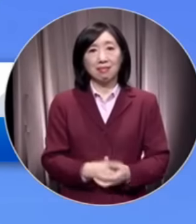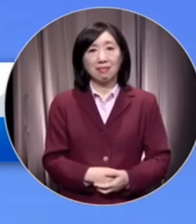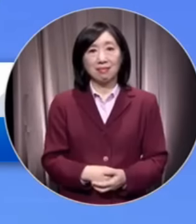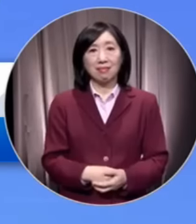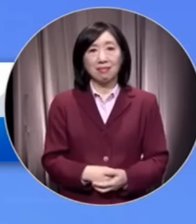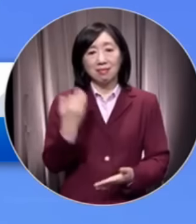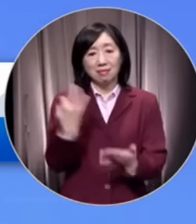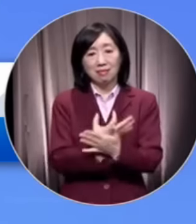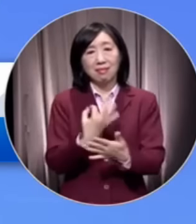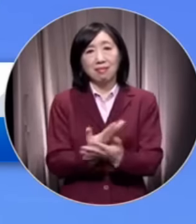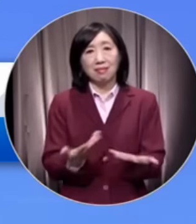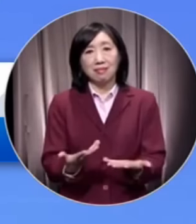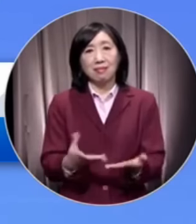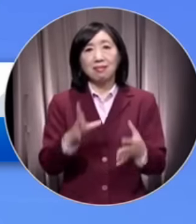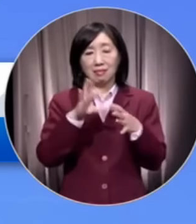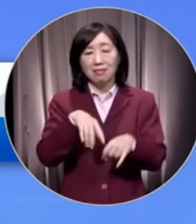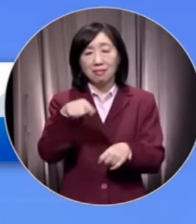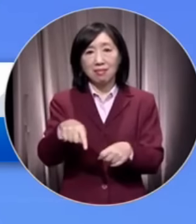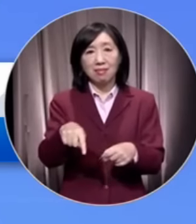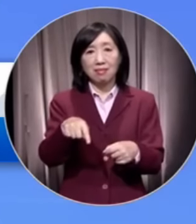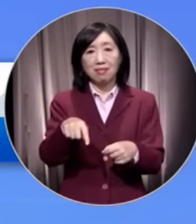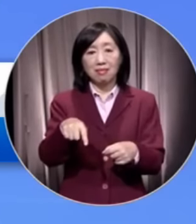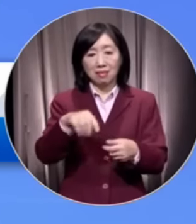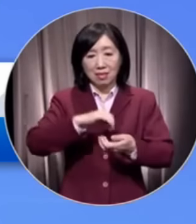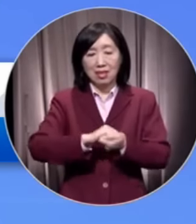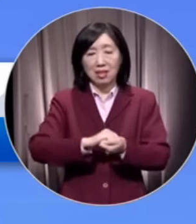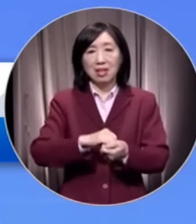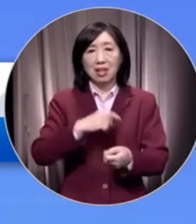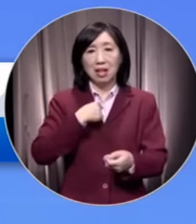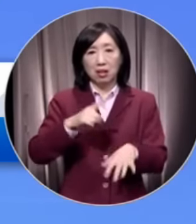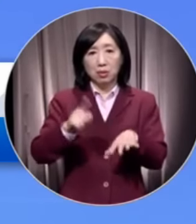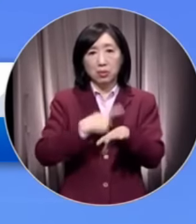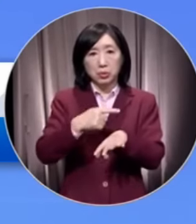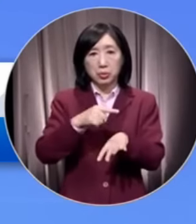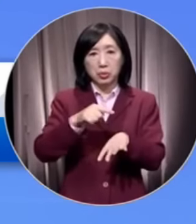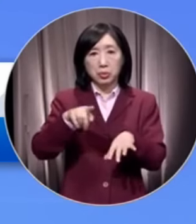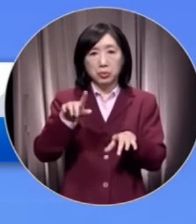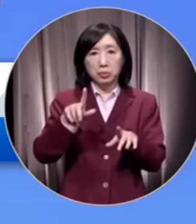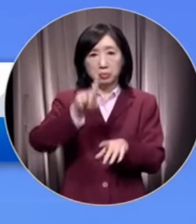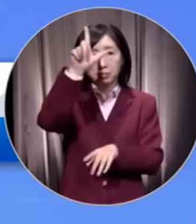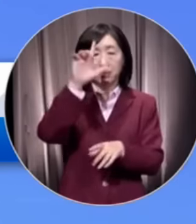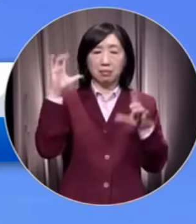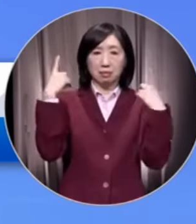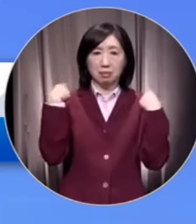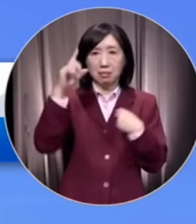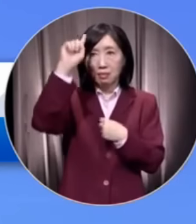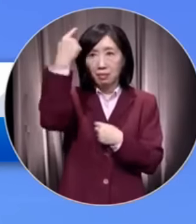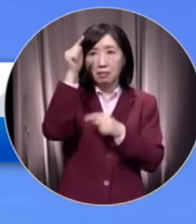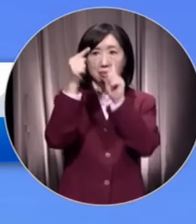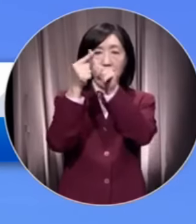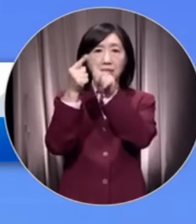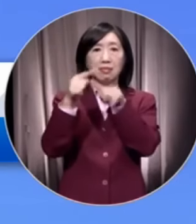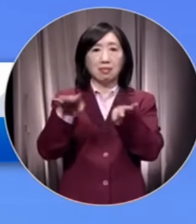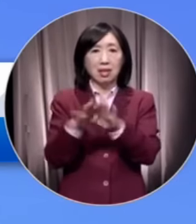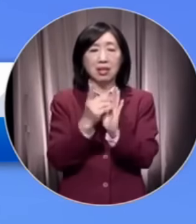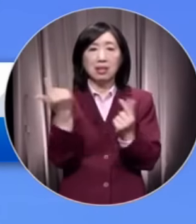你就是要从量上面源头上面帮我们去解决。 欧洲有好多很好